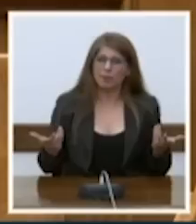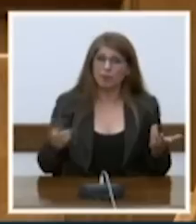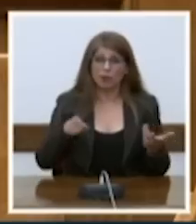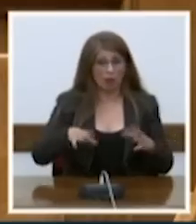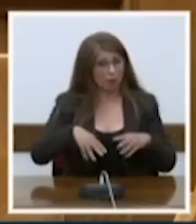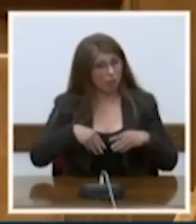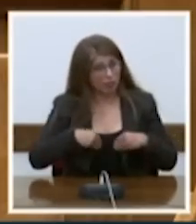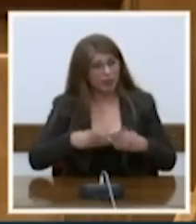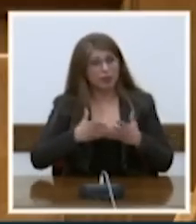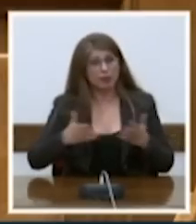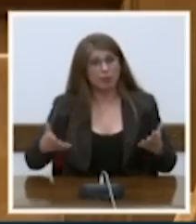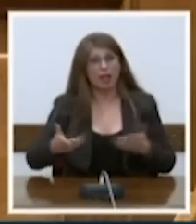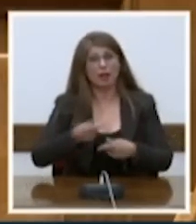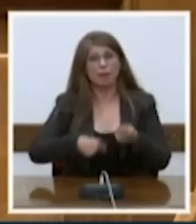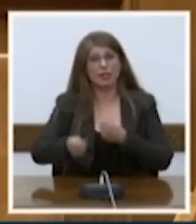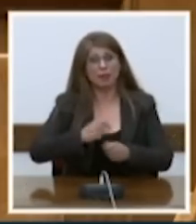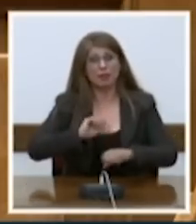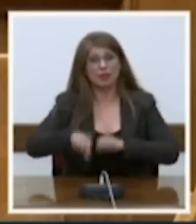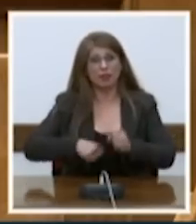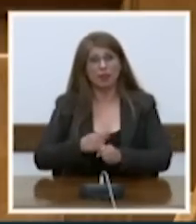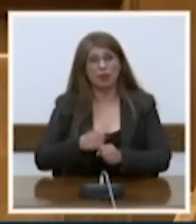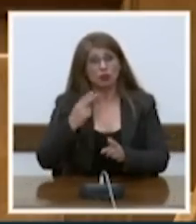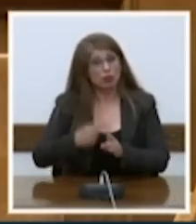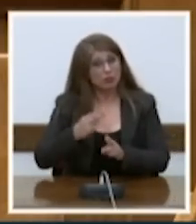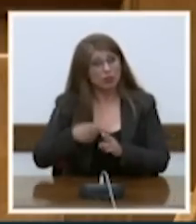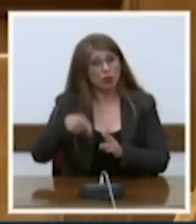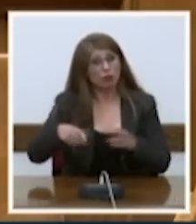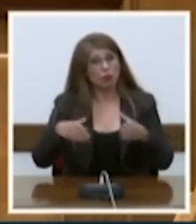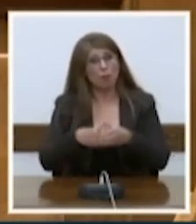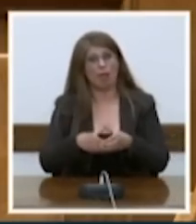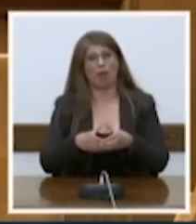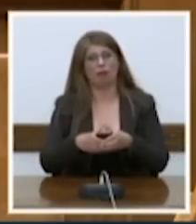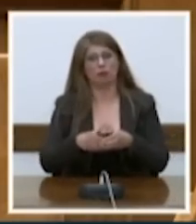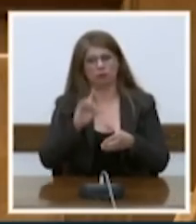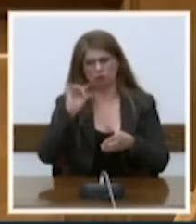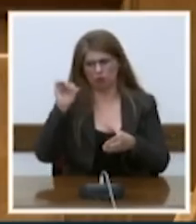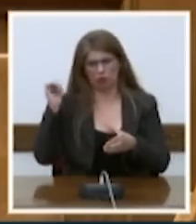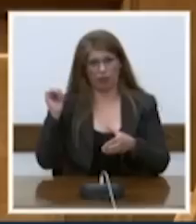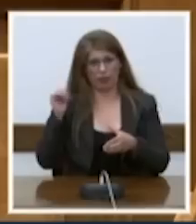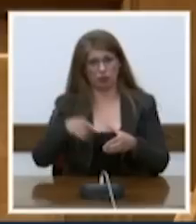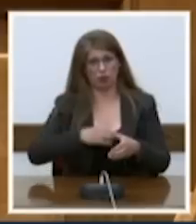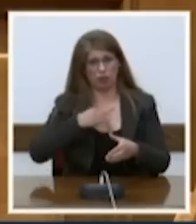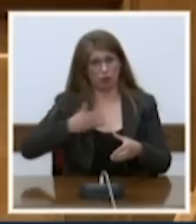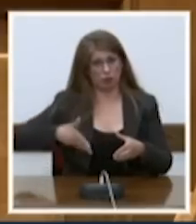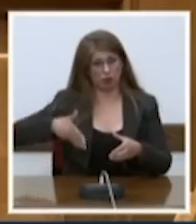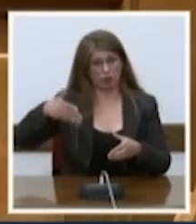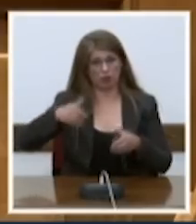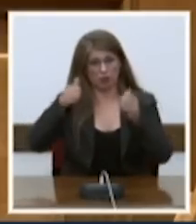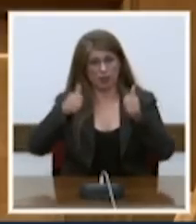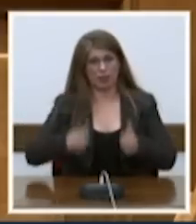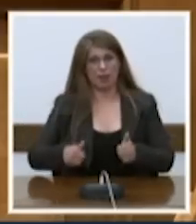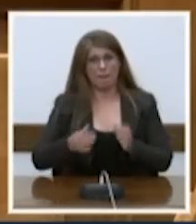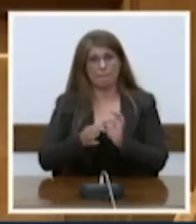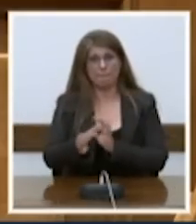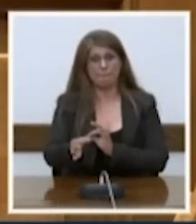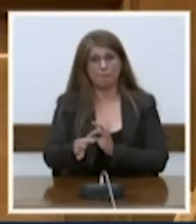αποδέχεται τη μεγάλη επιχειρηματική δράση στον κρίσιμο αυτό τομέα? Προχτές ο κύριος Μητσοτάκης εξάγγειλε το μέτρο